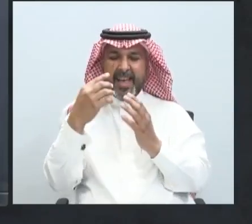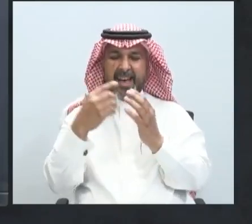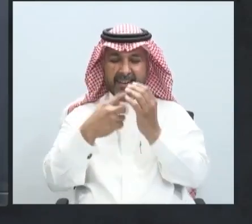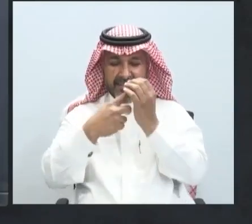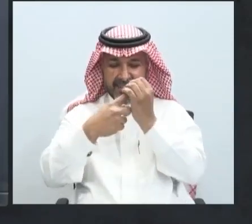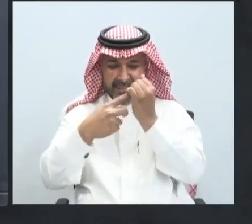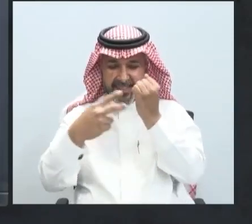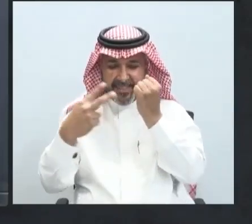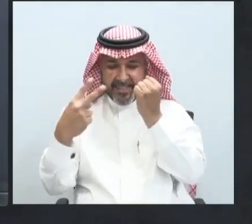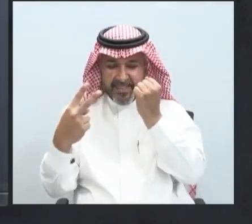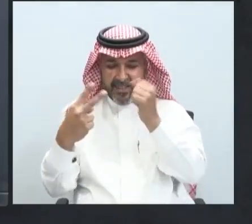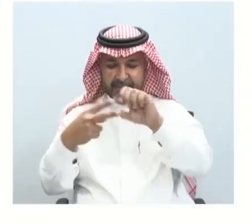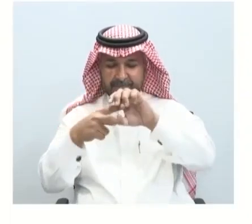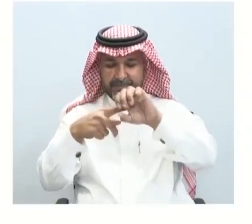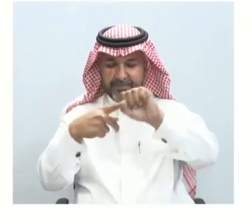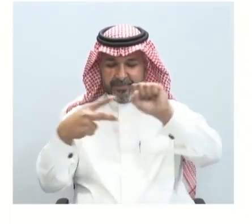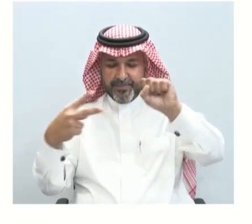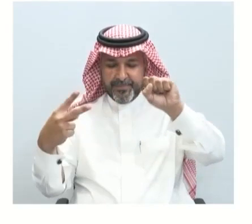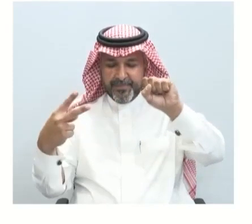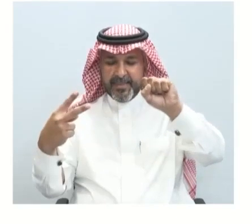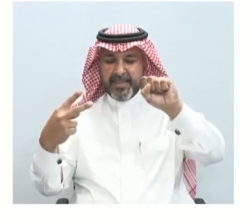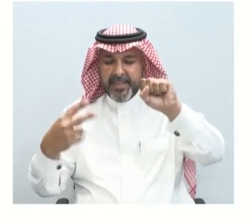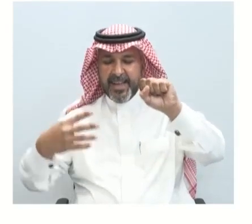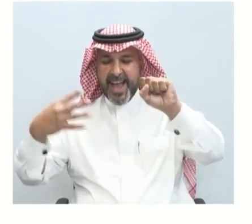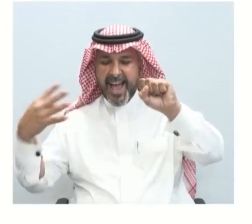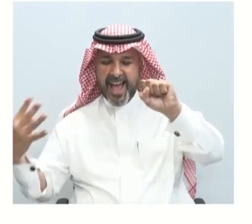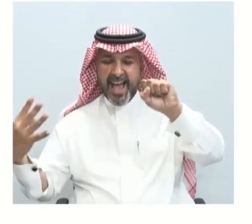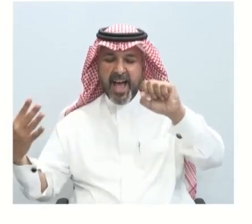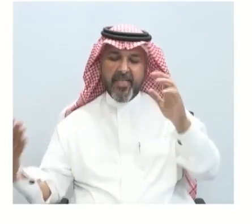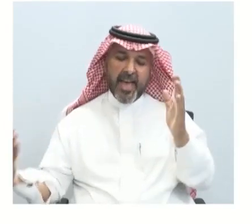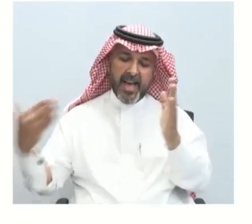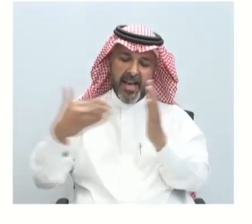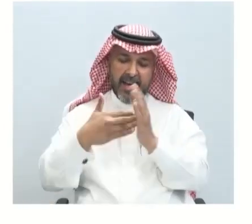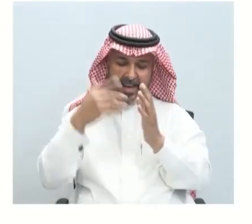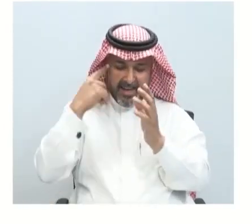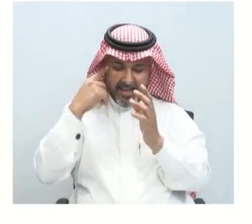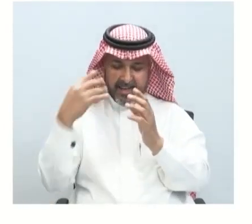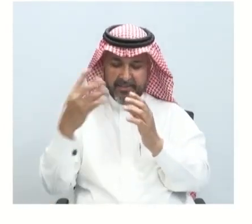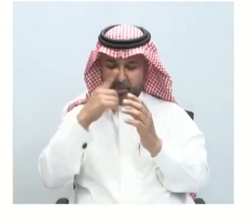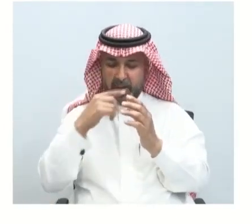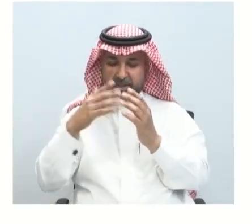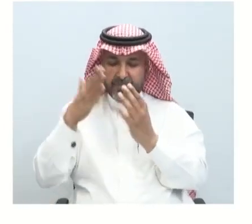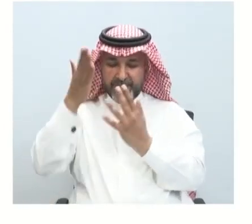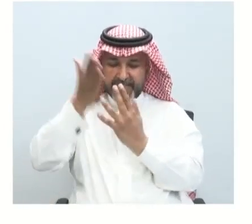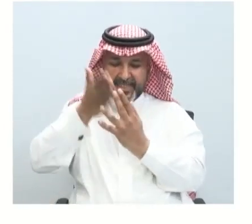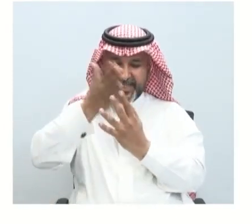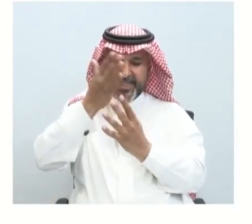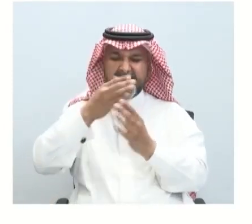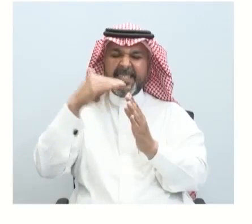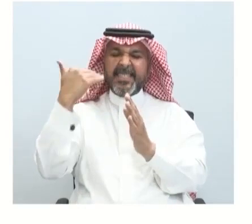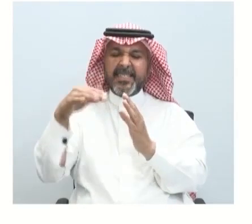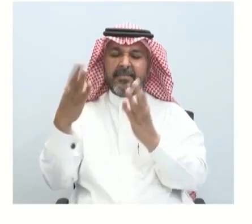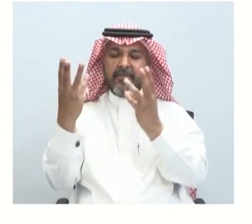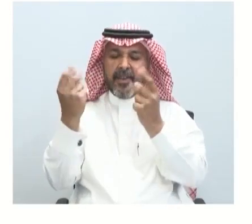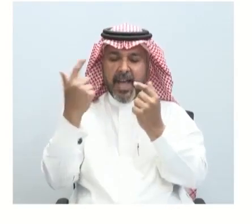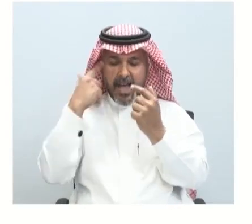الانقسام المنصف واربع خلايا ولكن كل خليه بها نصف العدد بها نصف العدد من هذه